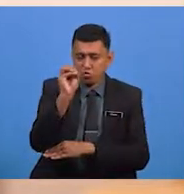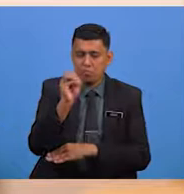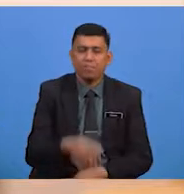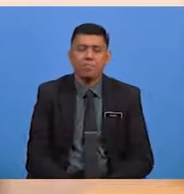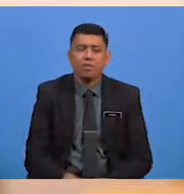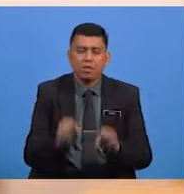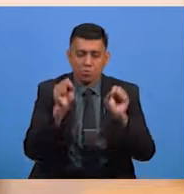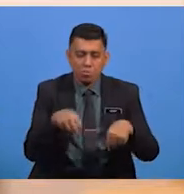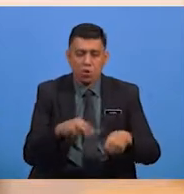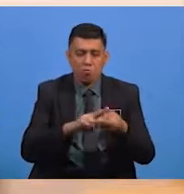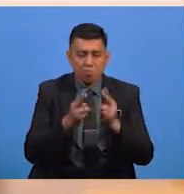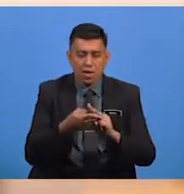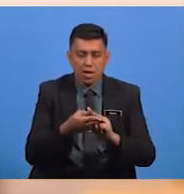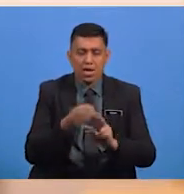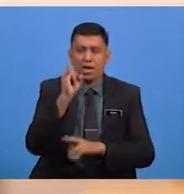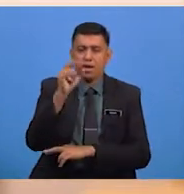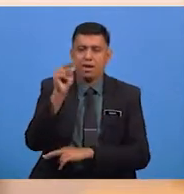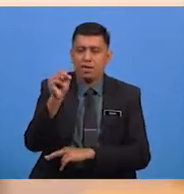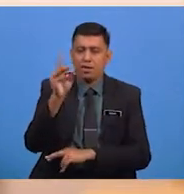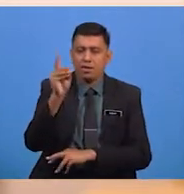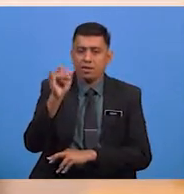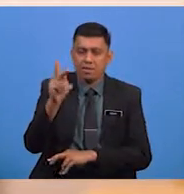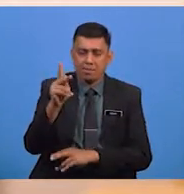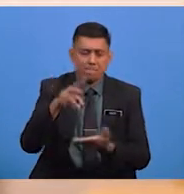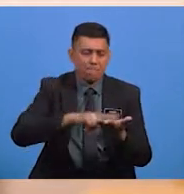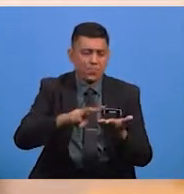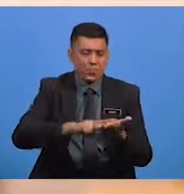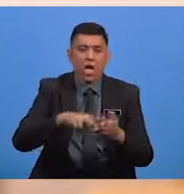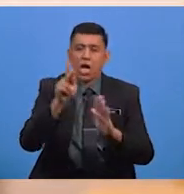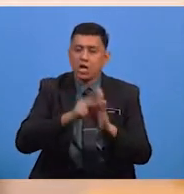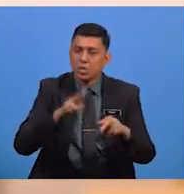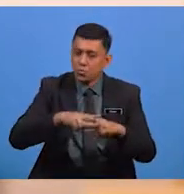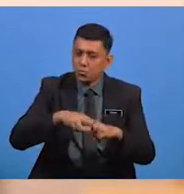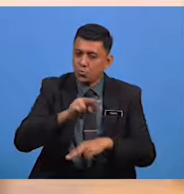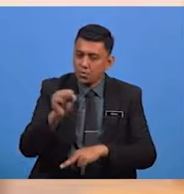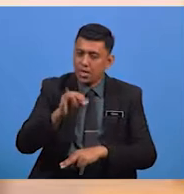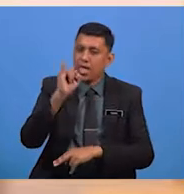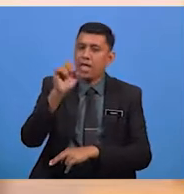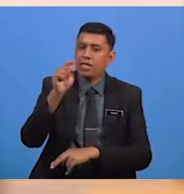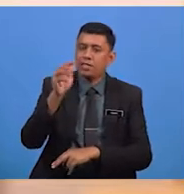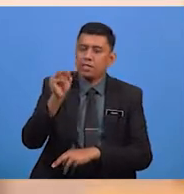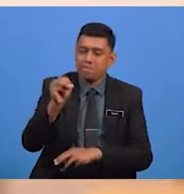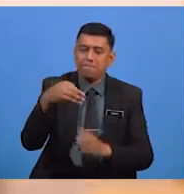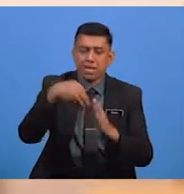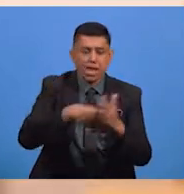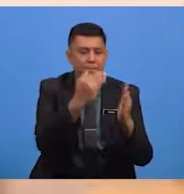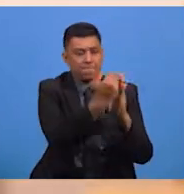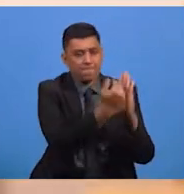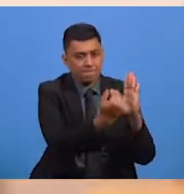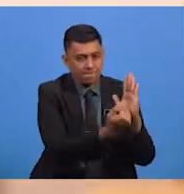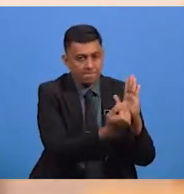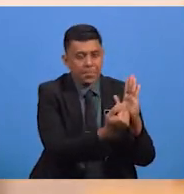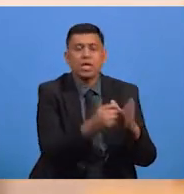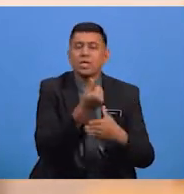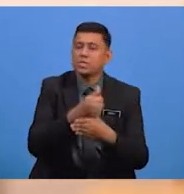ubah indeks pula digunakan untuk membaca kedudukan item dalam senarai. Pembeli ubah